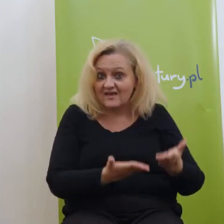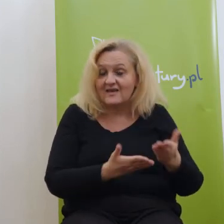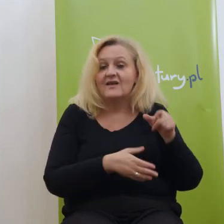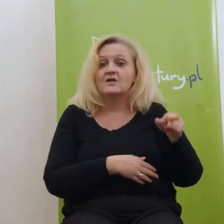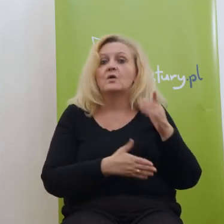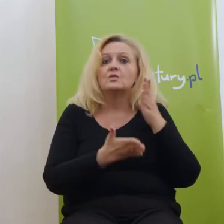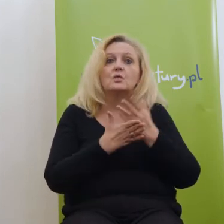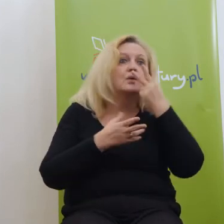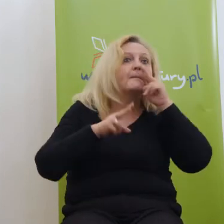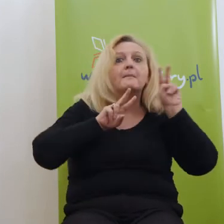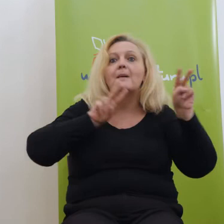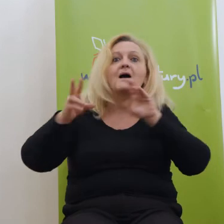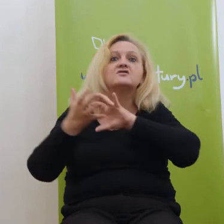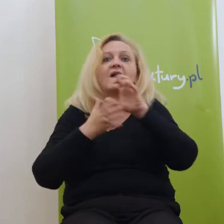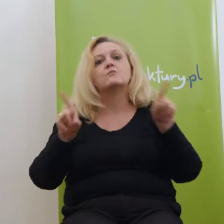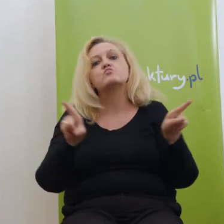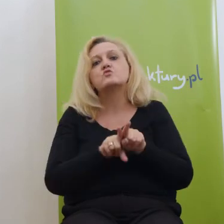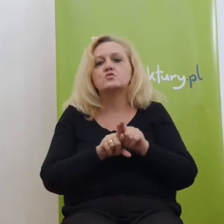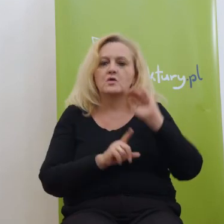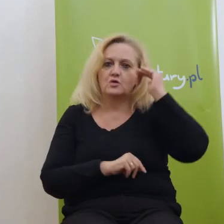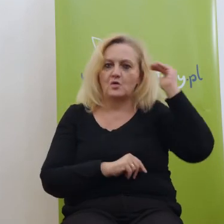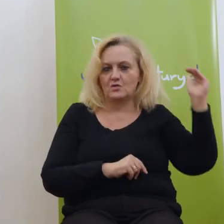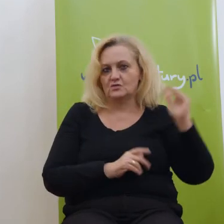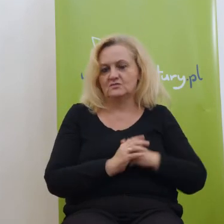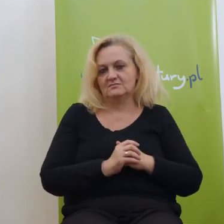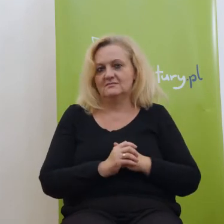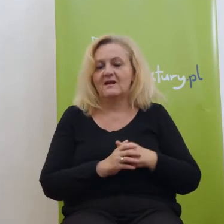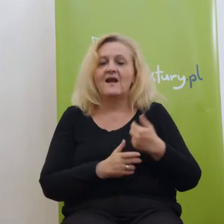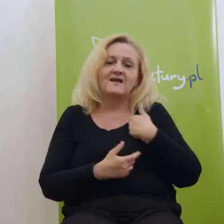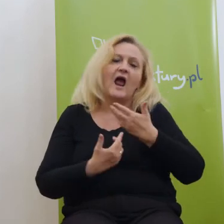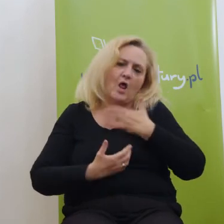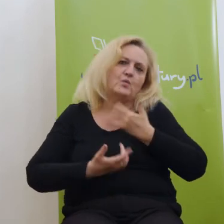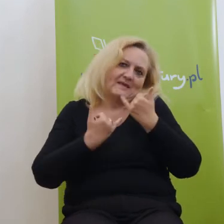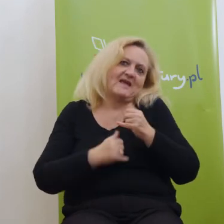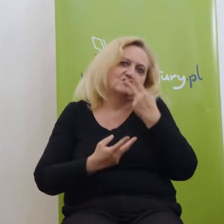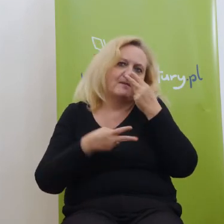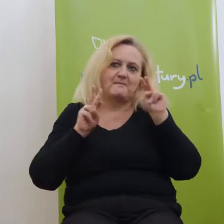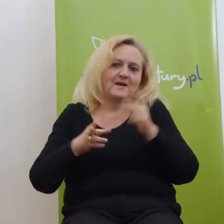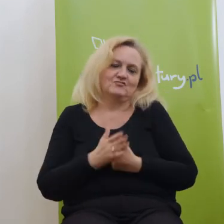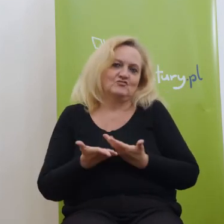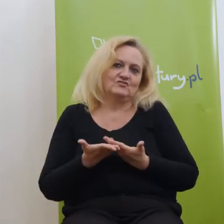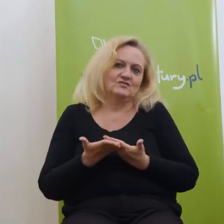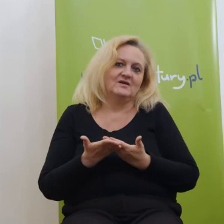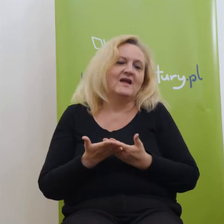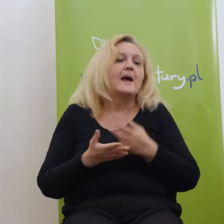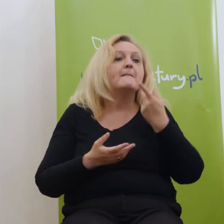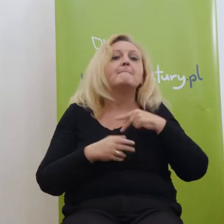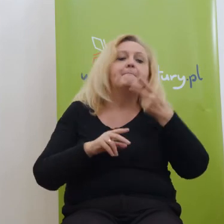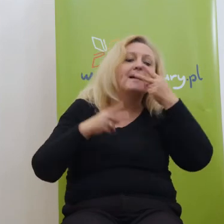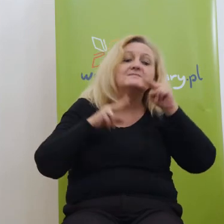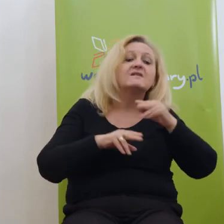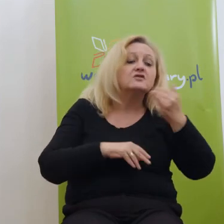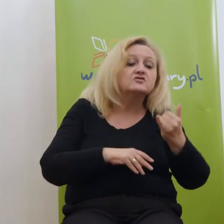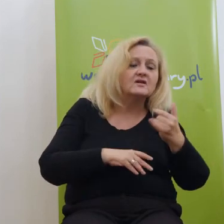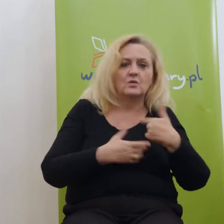która już patrzy na świat jak dorosły człowiek. Bo ja też już nie umiem patrzeć inaczej. Nie mogę napisać książki z perspektywy dziecka, bo nie jestem